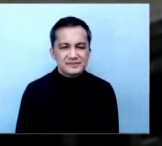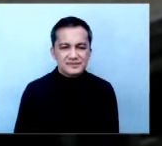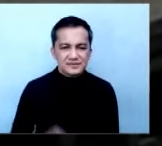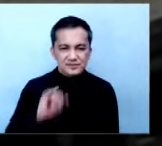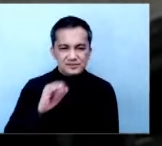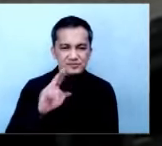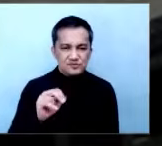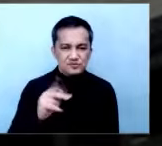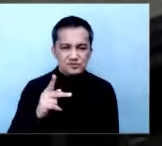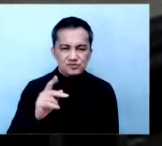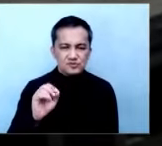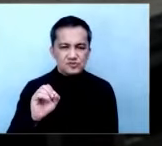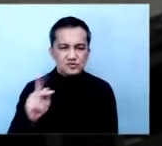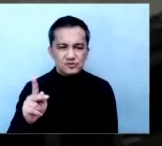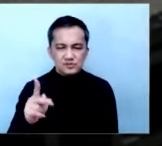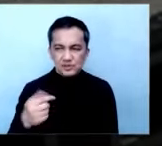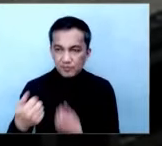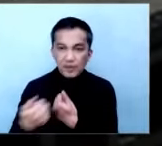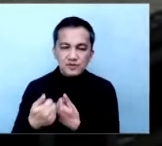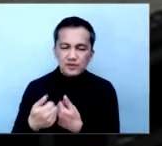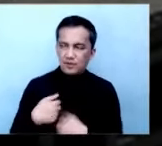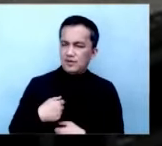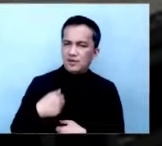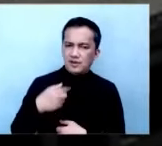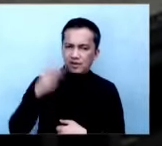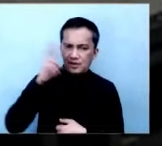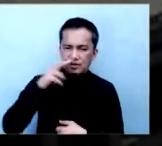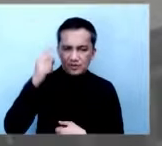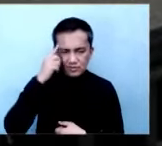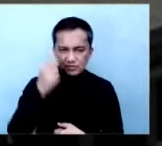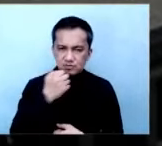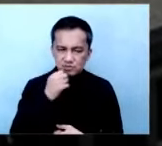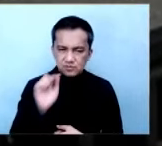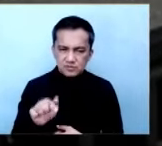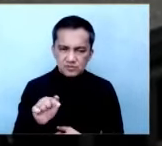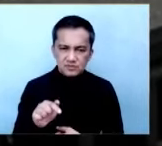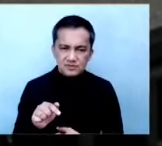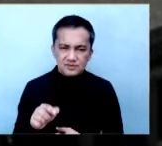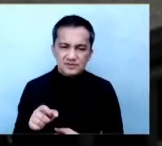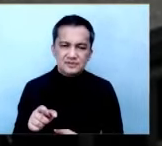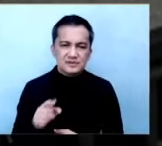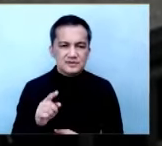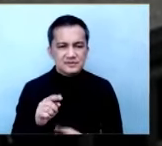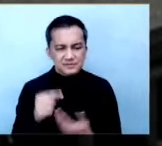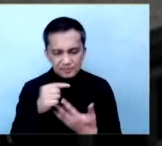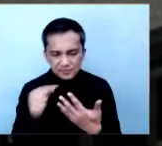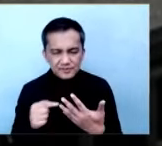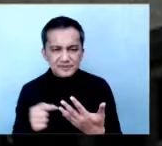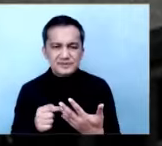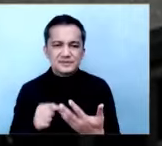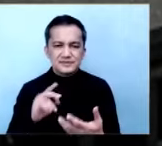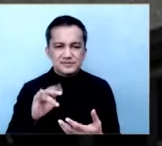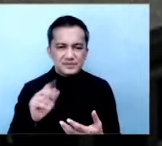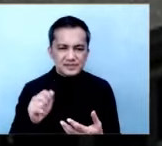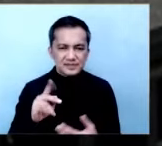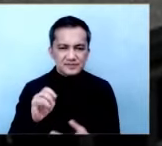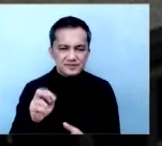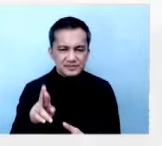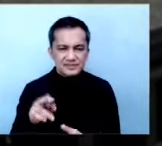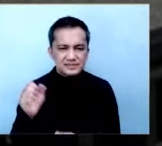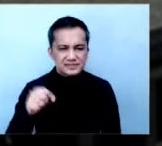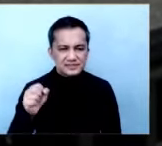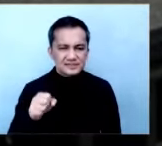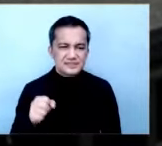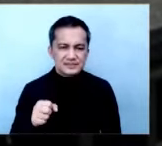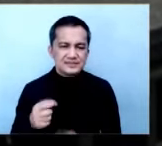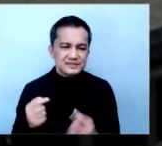really message me, but when he followed me, akala ko wrong. Napindot lang ganun. Troye Sivan, Sabrina Carpenter. Oh my God. Yeah, when they were